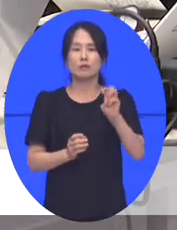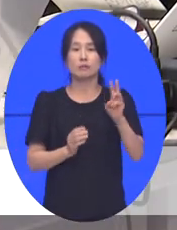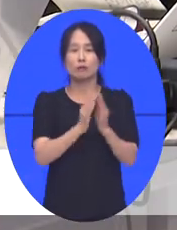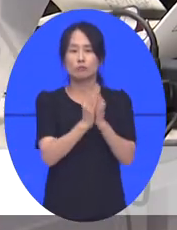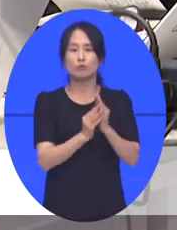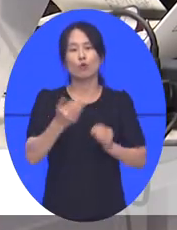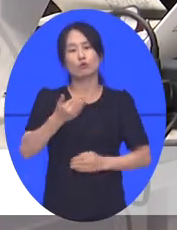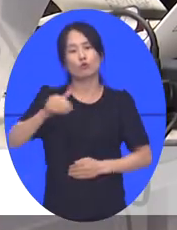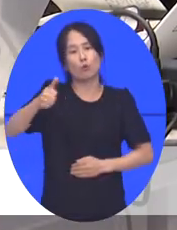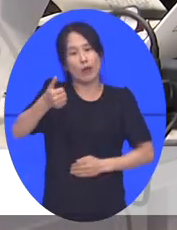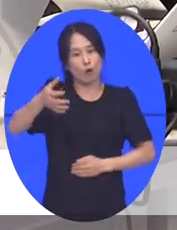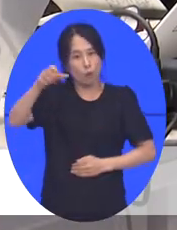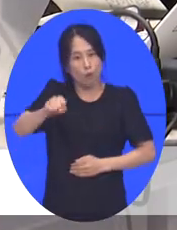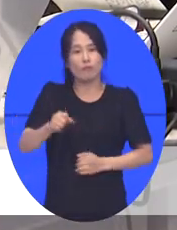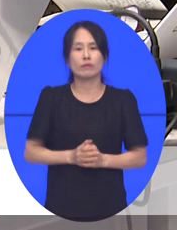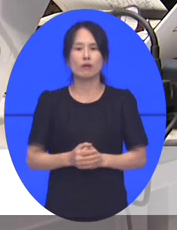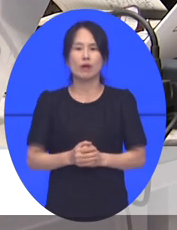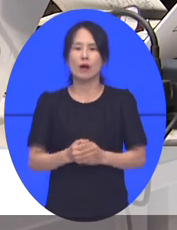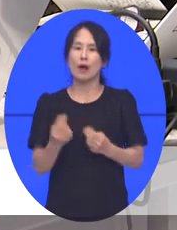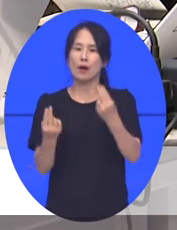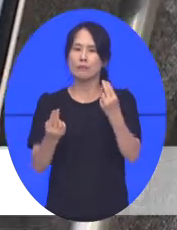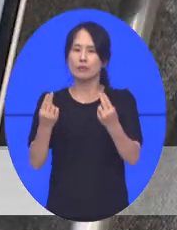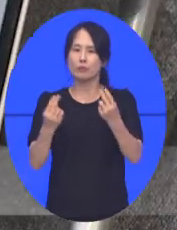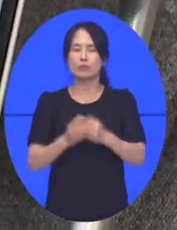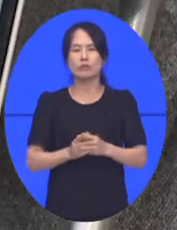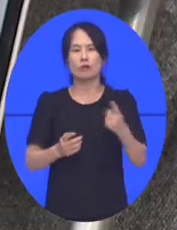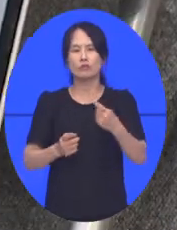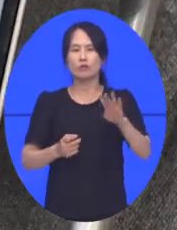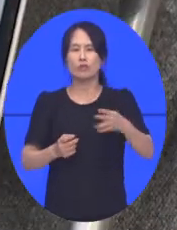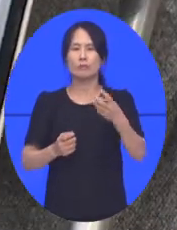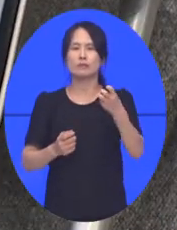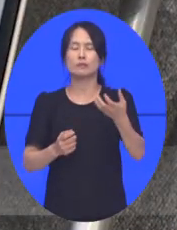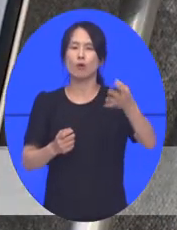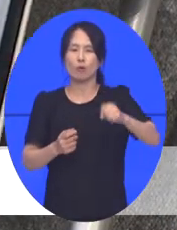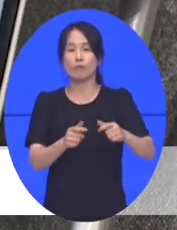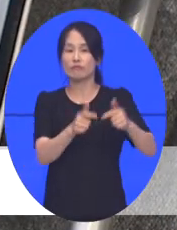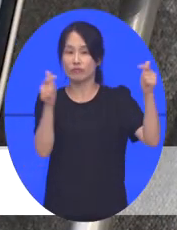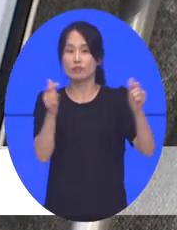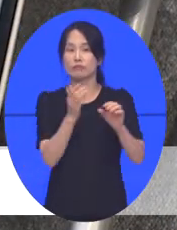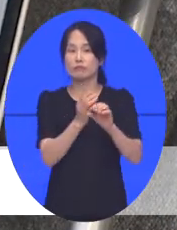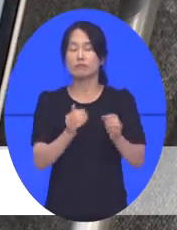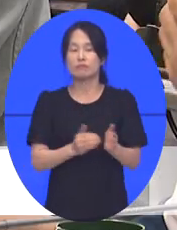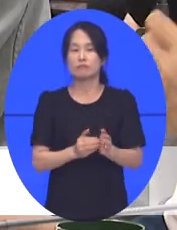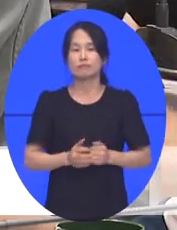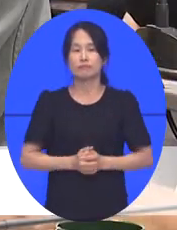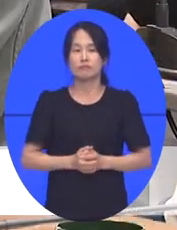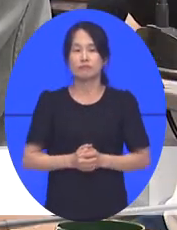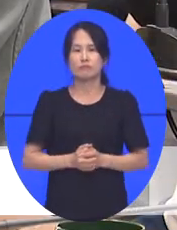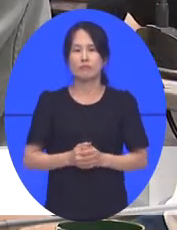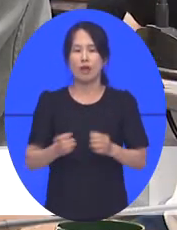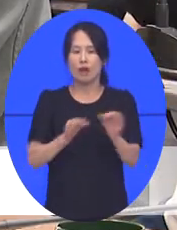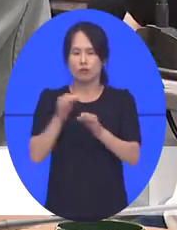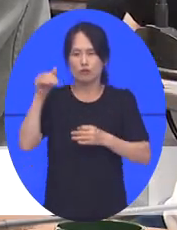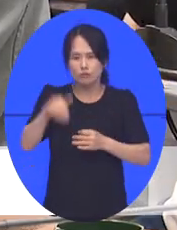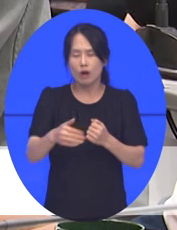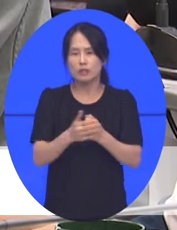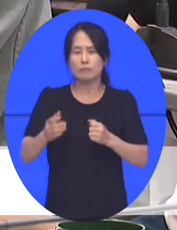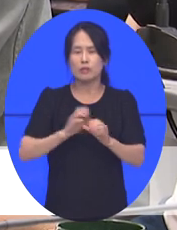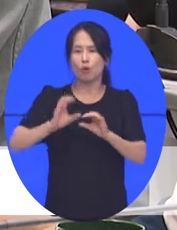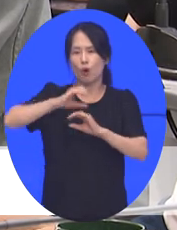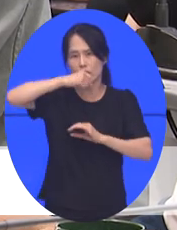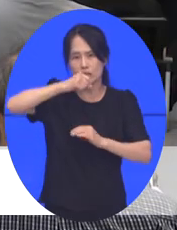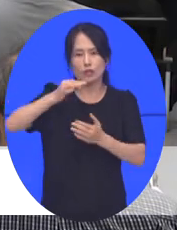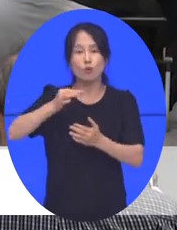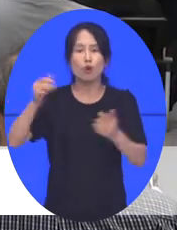9500억원 규모 본예산대비 약 1430억원 늘렸습니다 경기침체로 대부분 추경을 줄이는